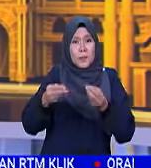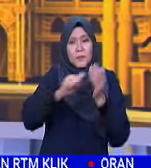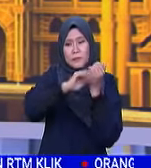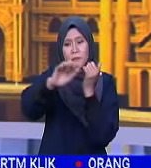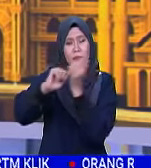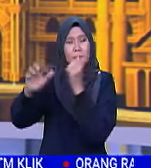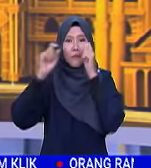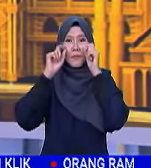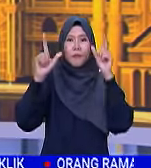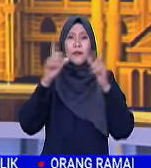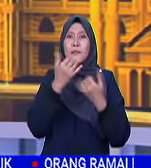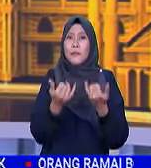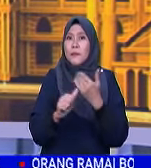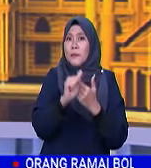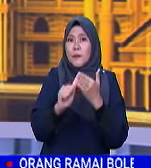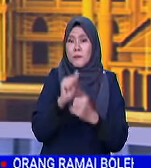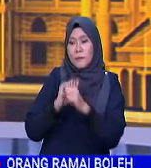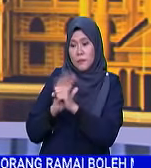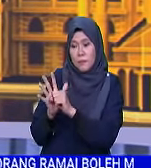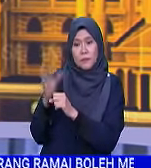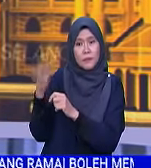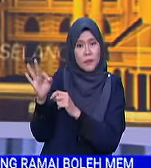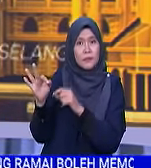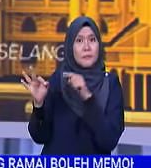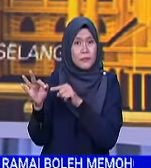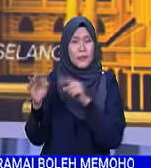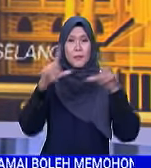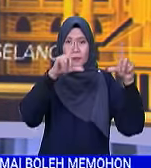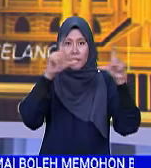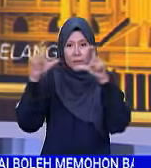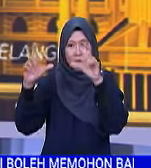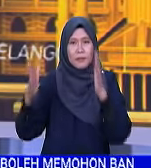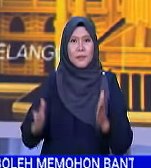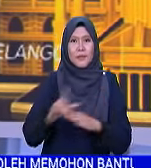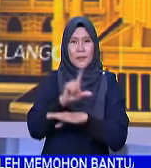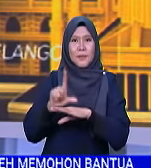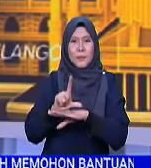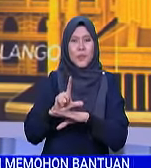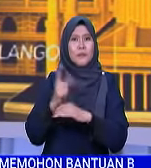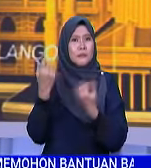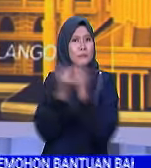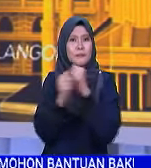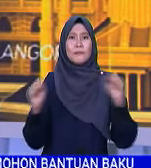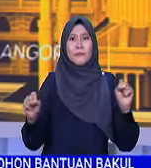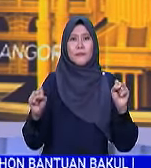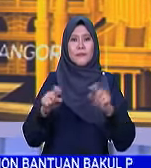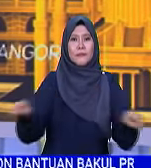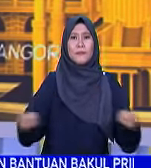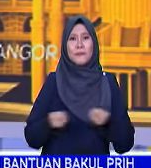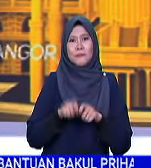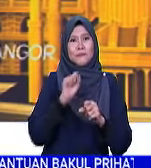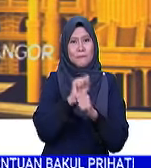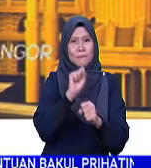dan memperlihatkan bahayanya COVID-19, jurufoto dan juru kamera di Labuan sentiasa bersedia di lapangan